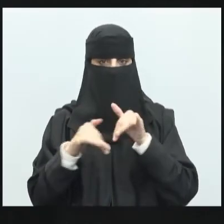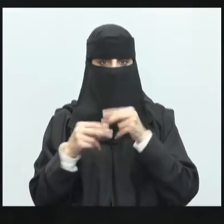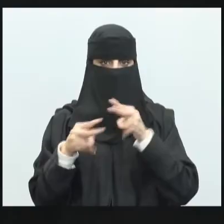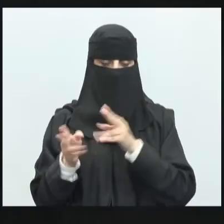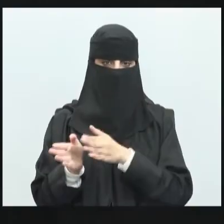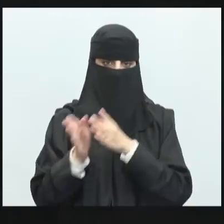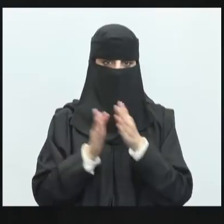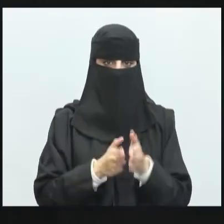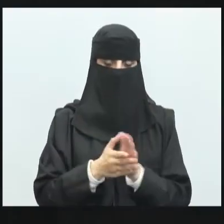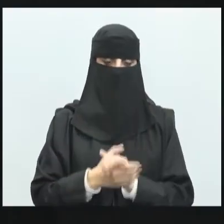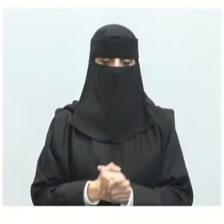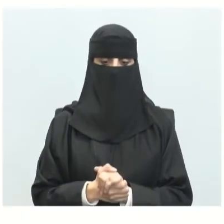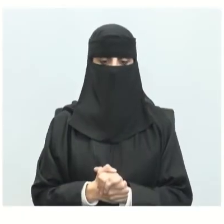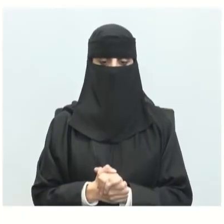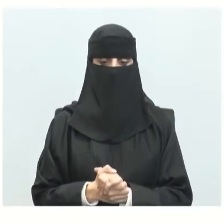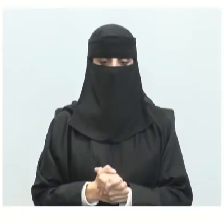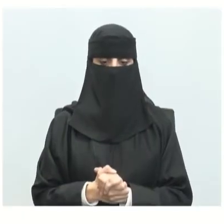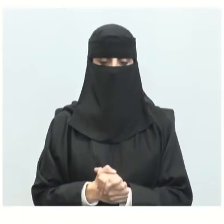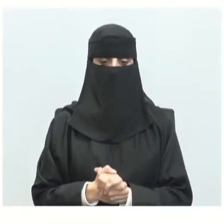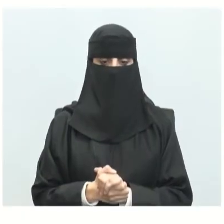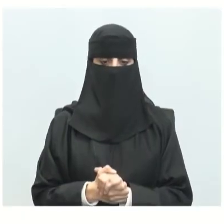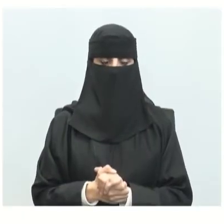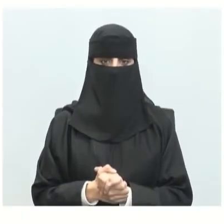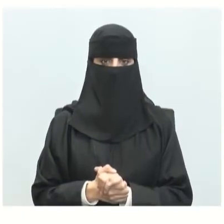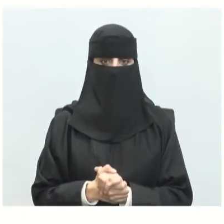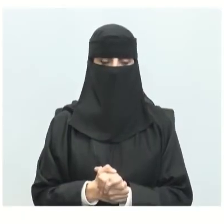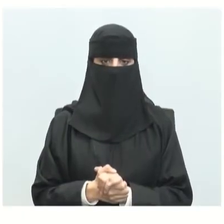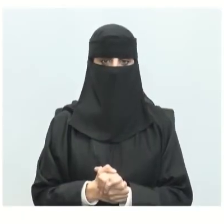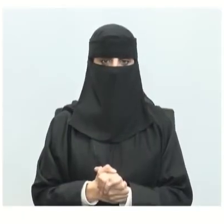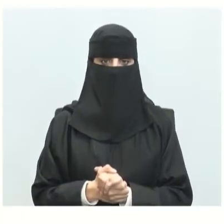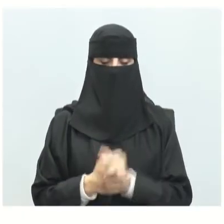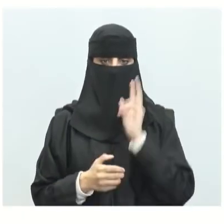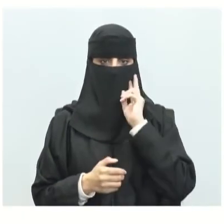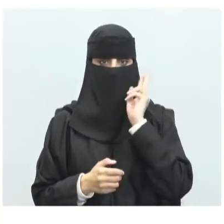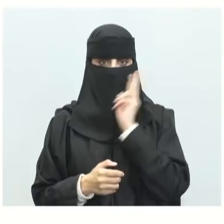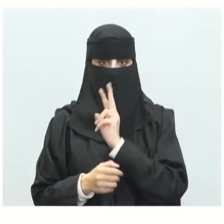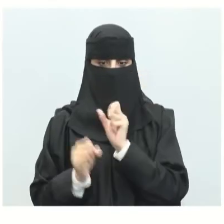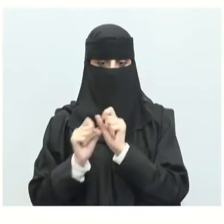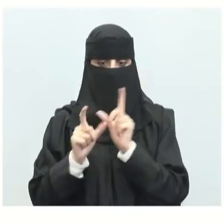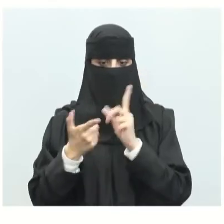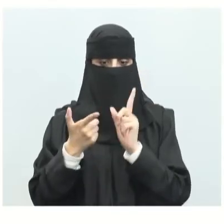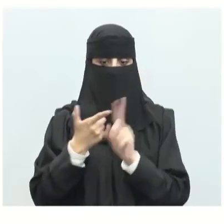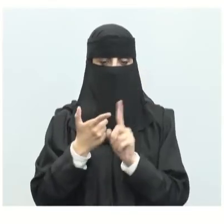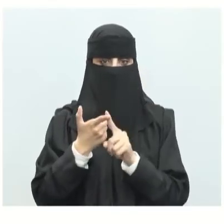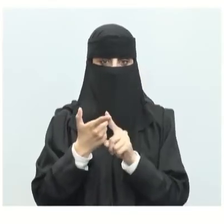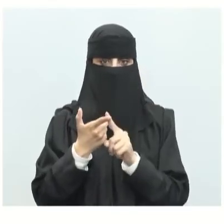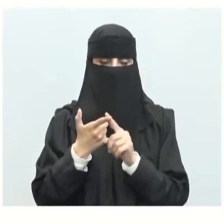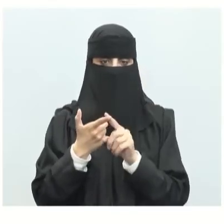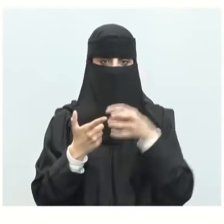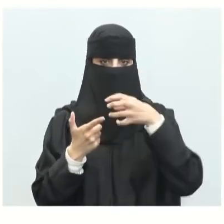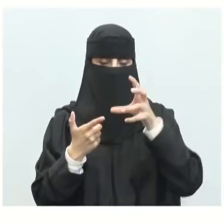الفقره الثانيه بالعوده اليها نجد بانها تتحدث عن